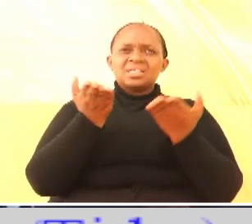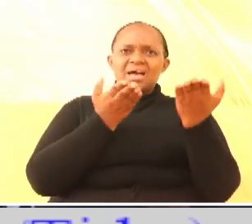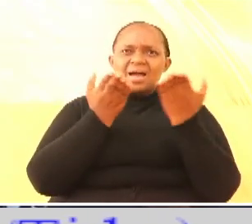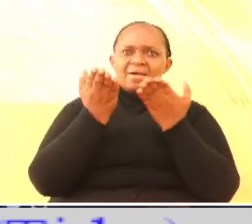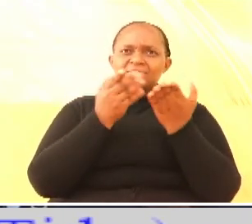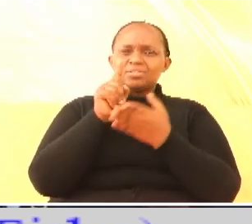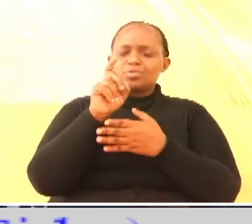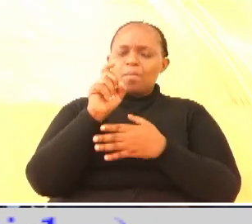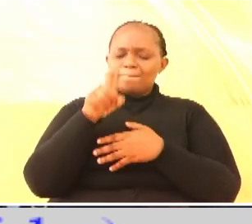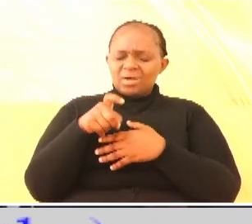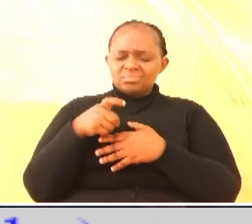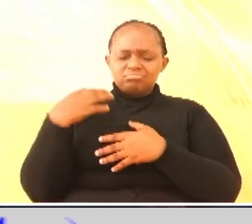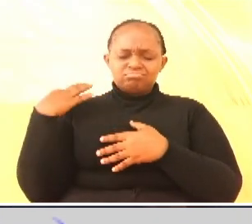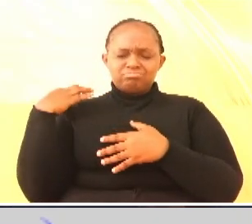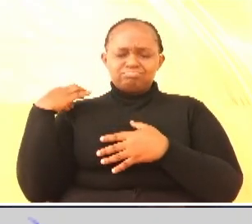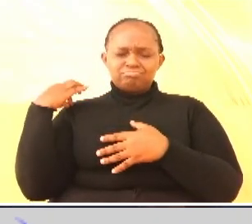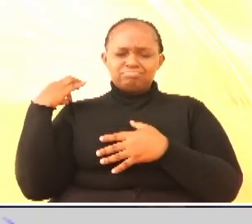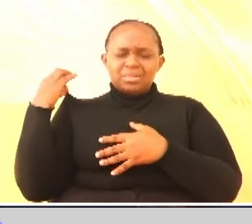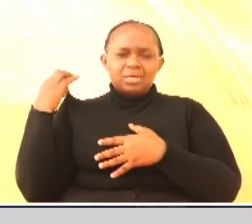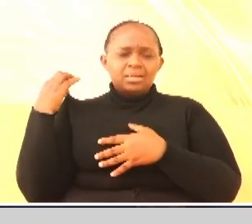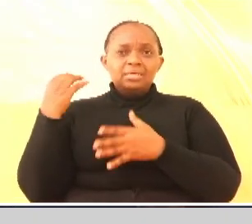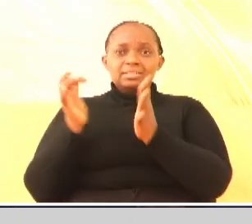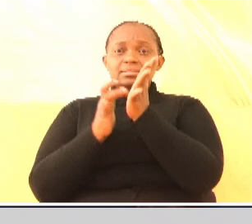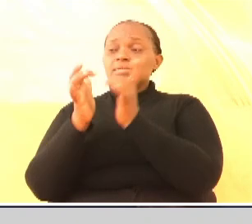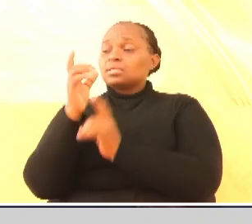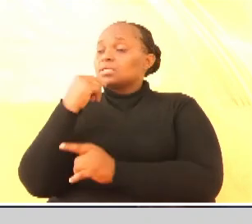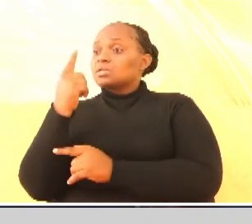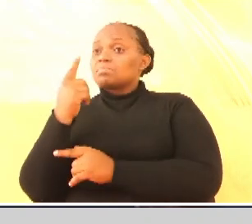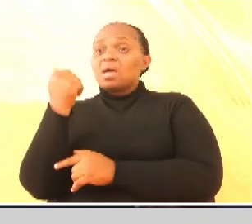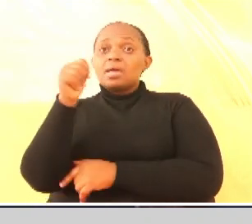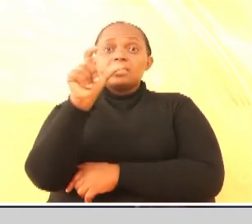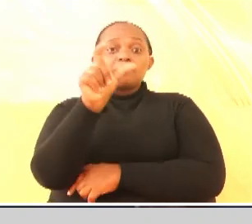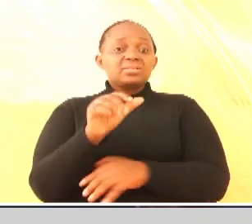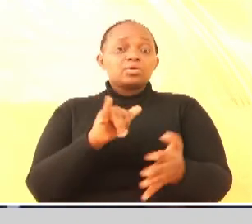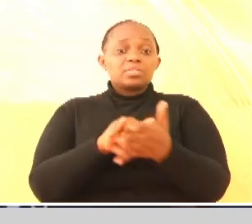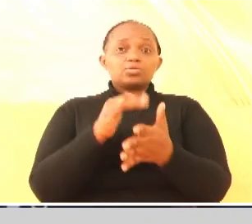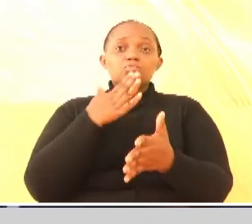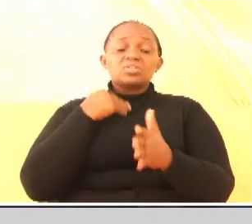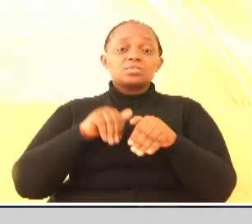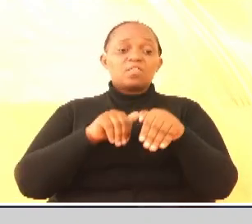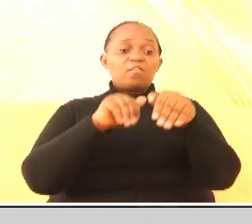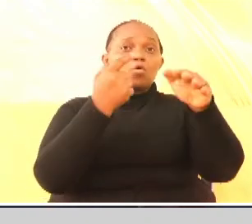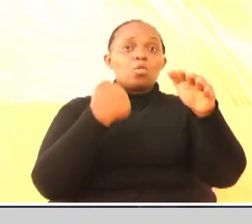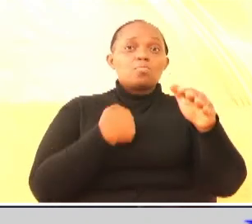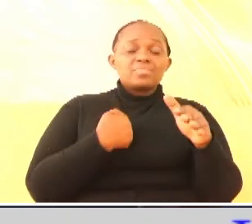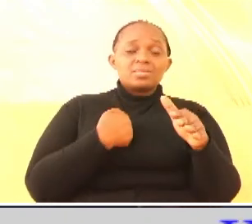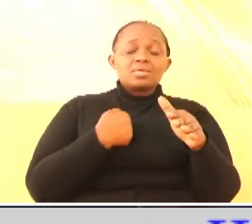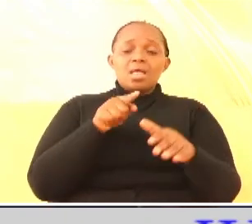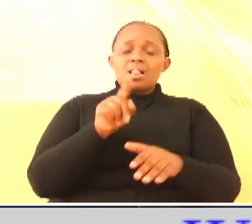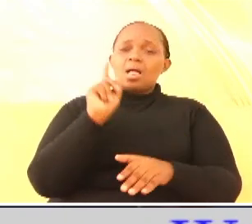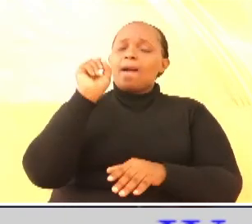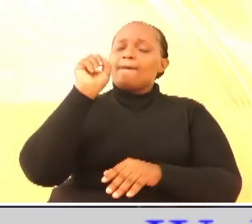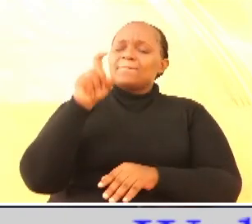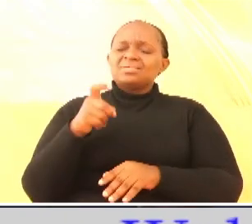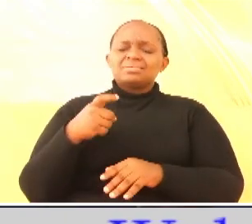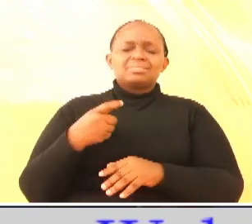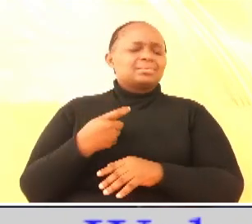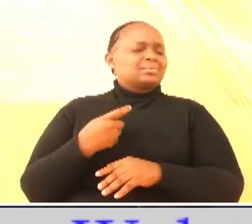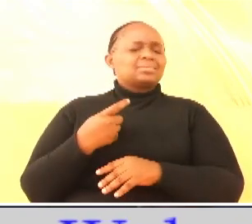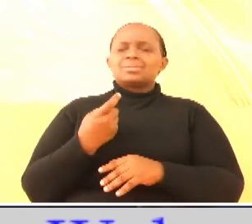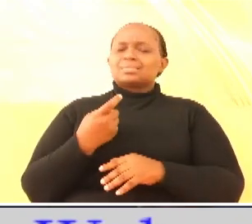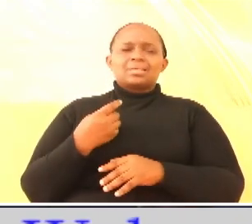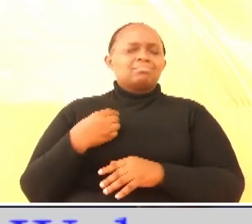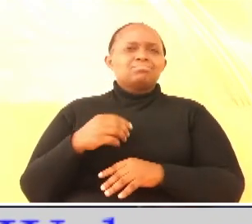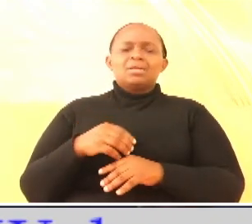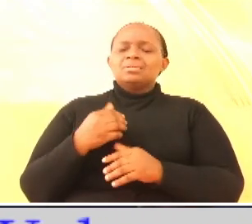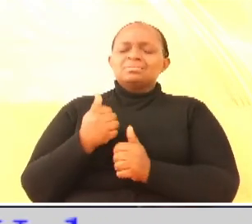Nafsi. Yesu akasema yule ambaye angetaka kunifuata katika safari hii ya huduma, Lazima ajikane nafsi. You must